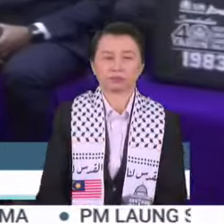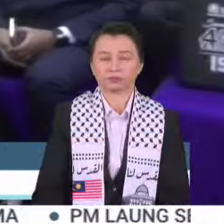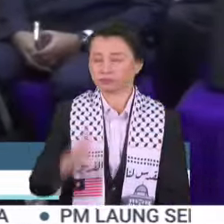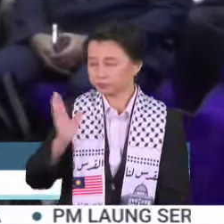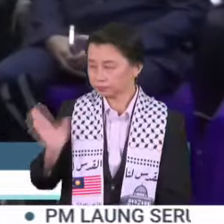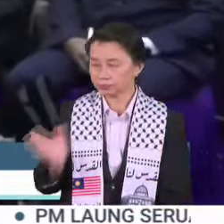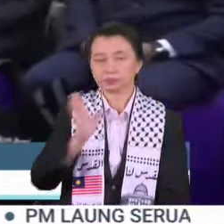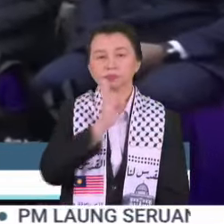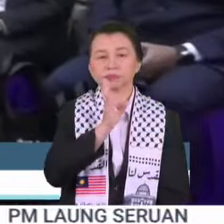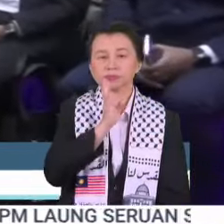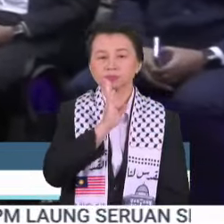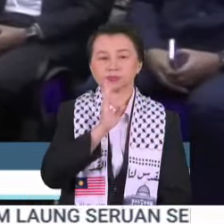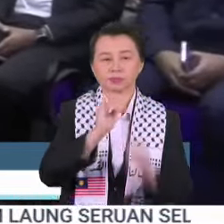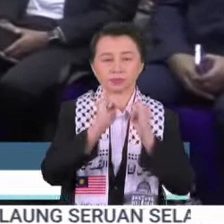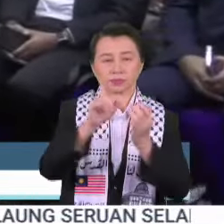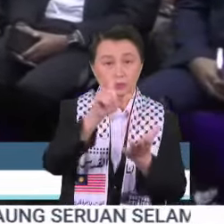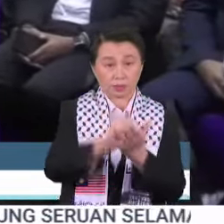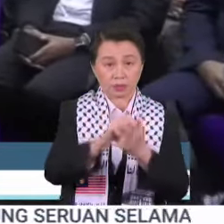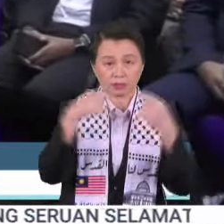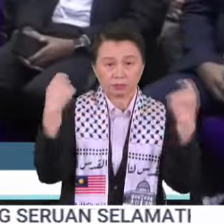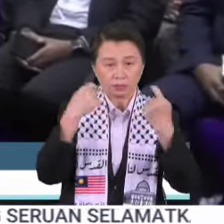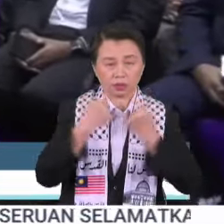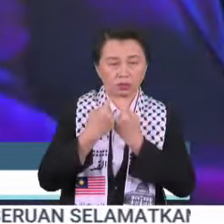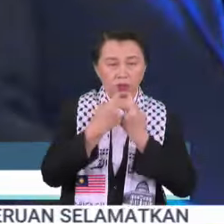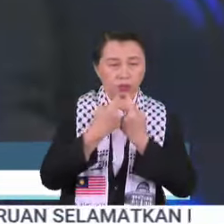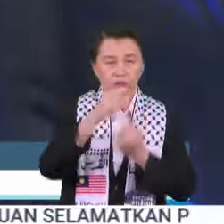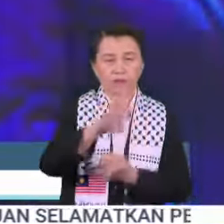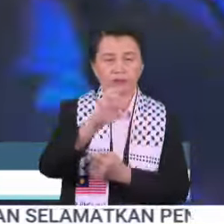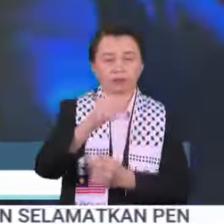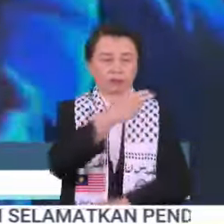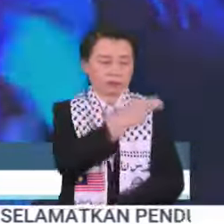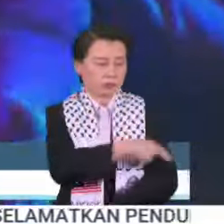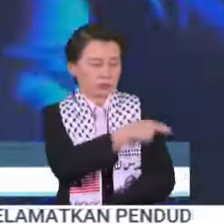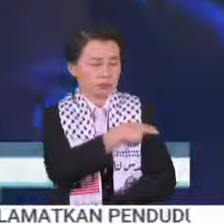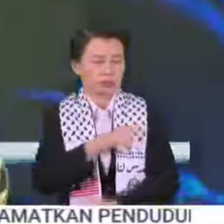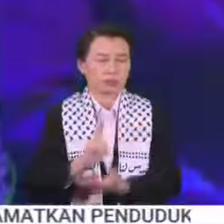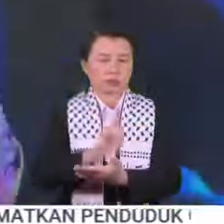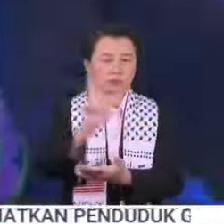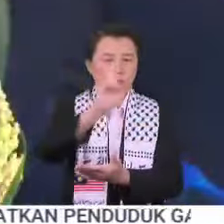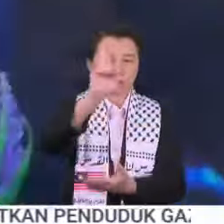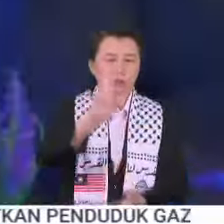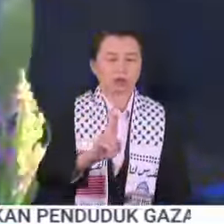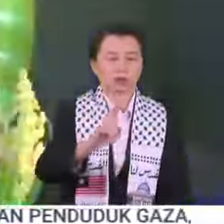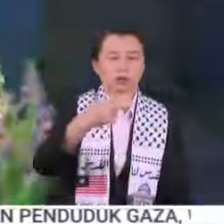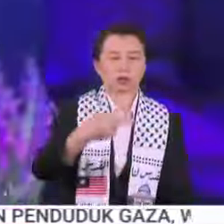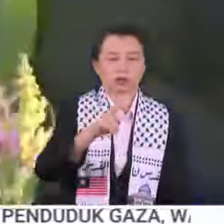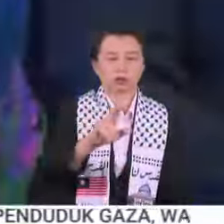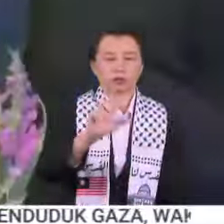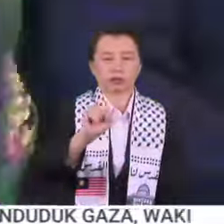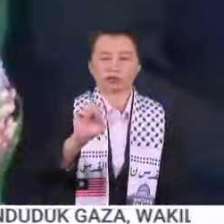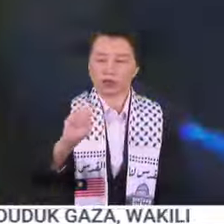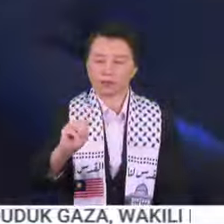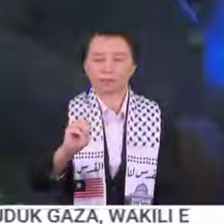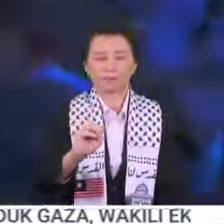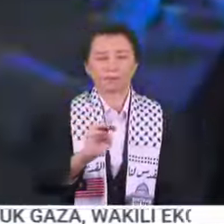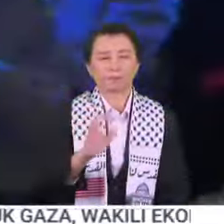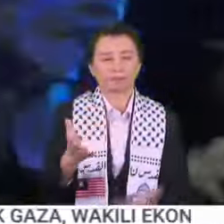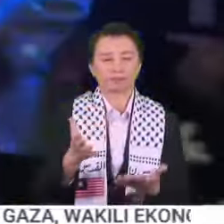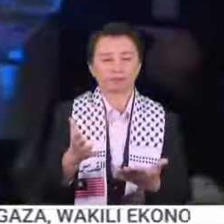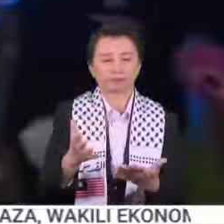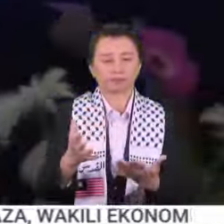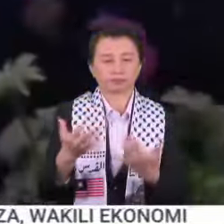Beliau berkata demikian pada sidang media sambutan ulang tahun ke-40 Hospital Universiti Sains Malaysia HUSM. Tambahnya,